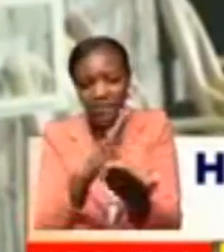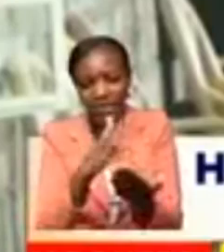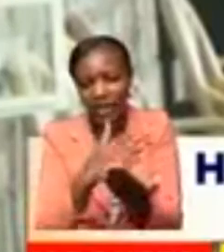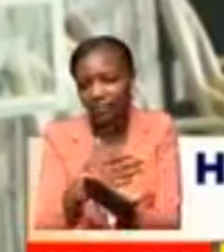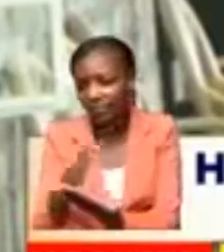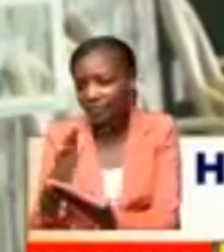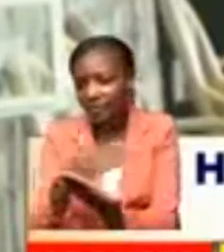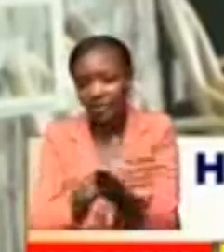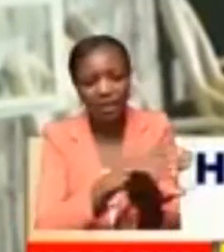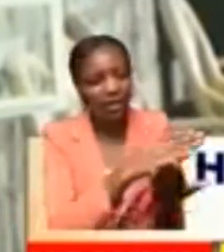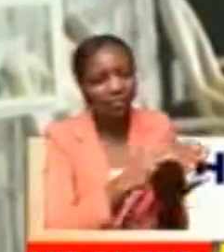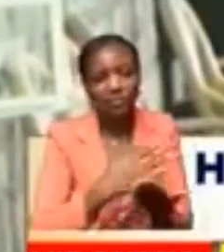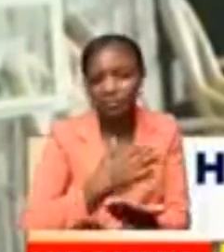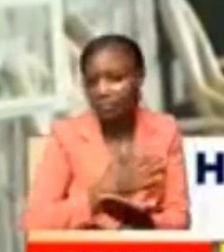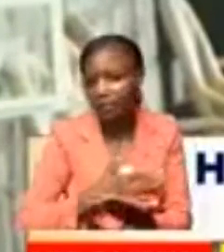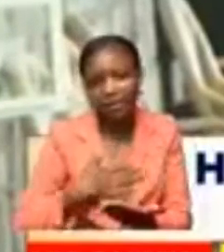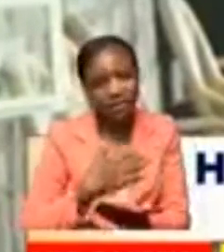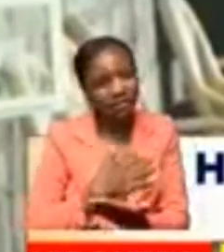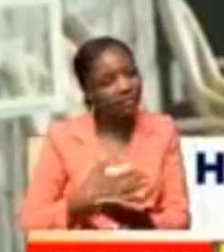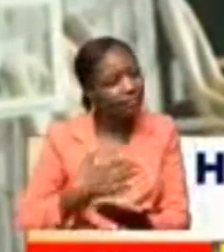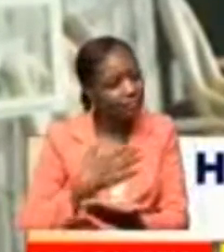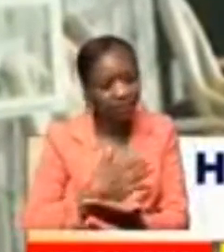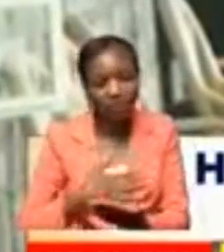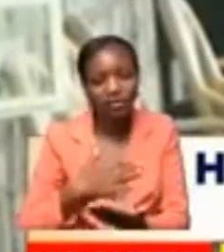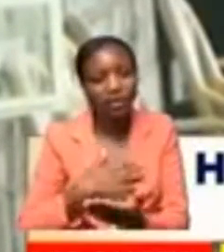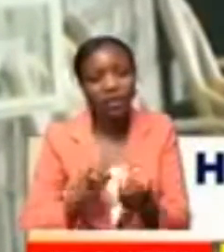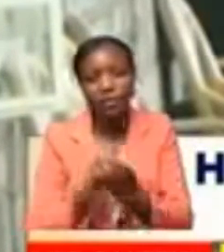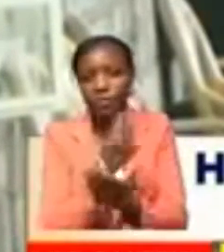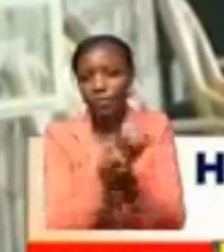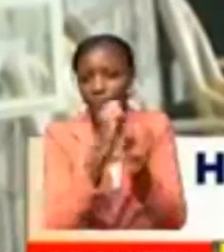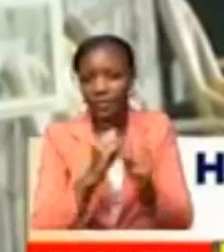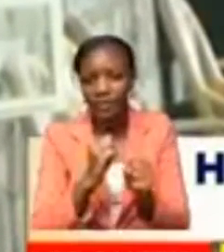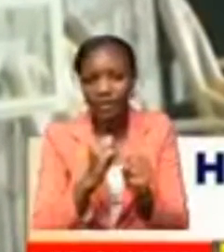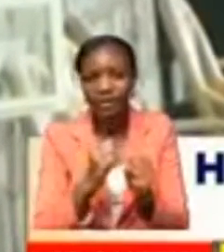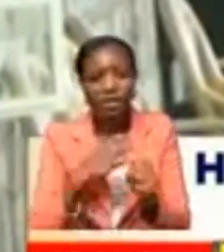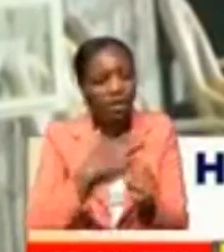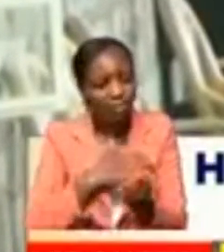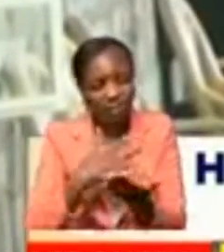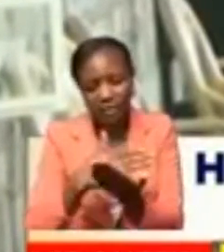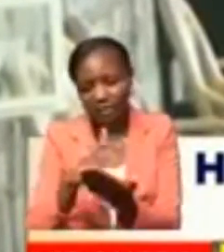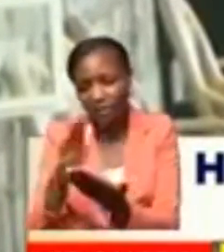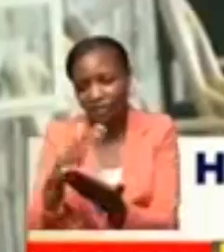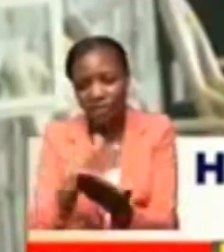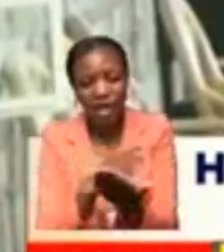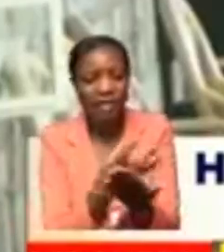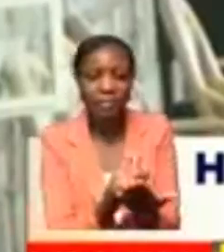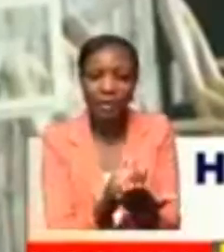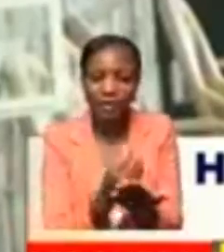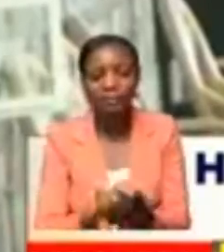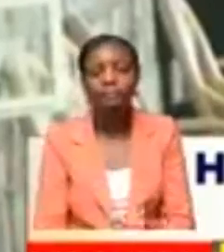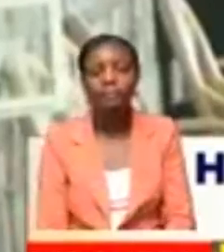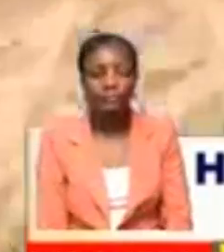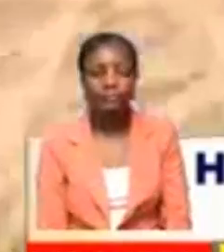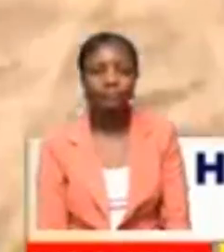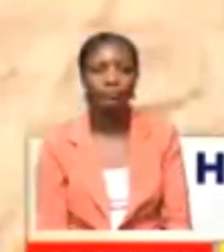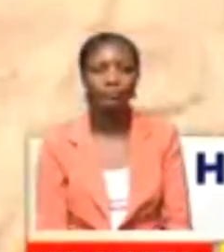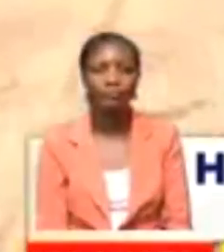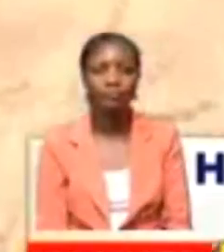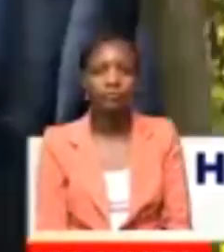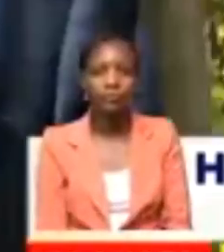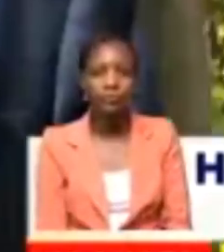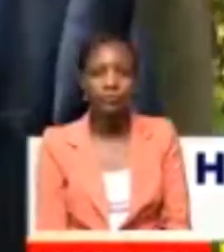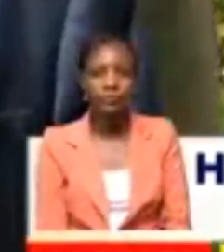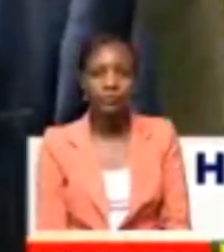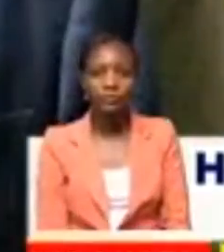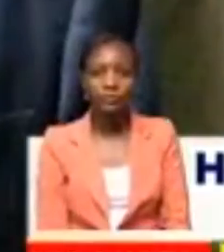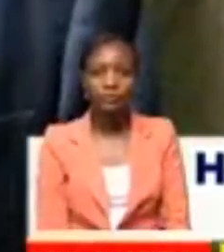sisi tungependa kuomba serikali kupitia kwa rais, watu wa Trans Nzoia nao wapewe hizo pesa. Wale